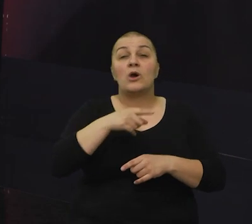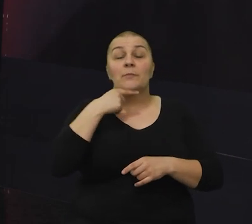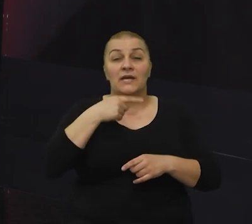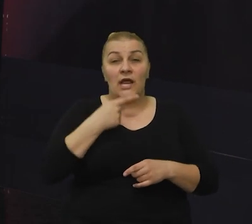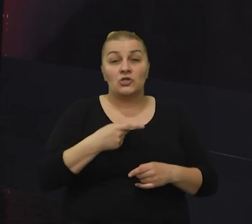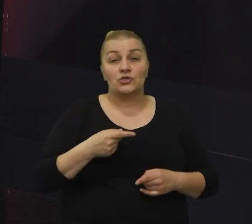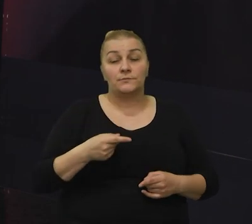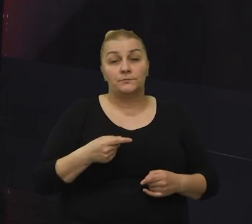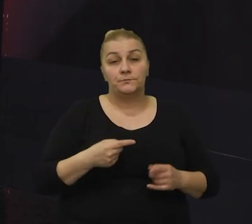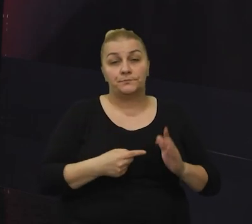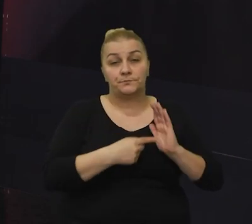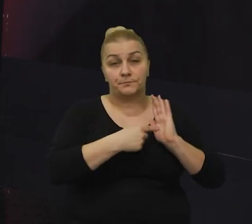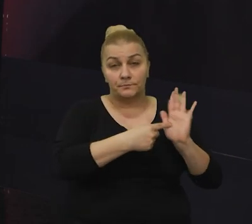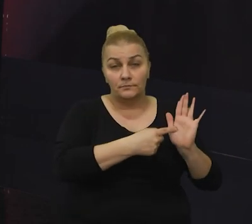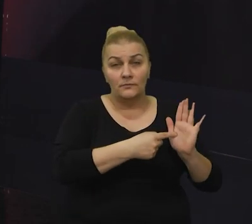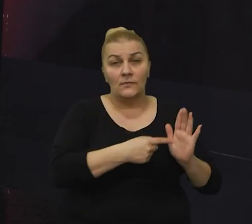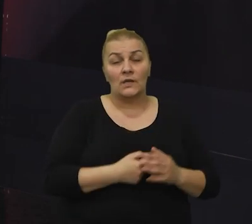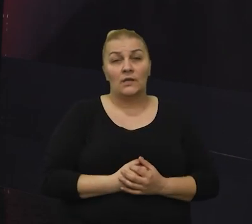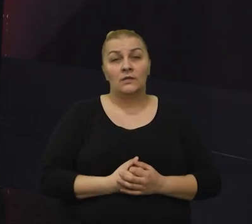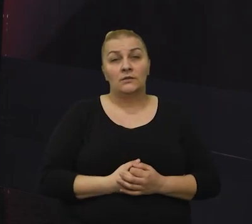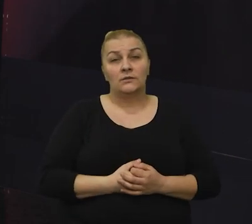moramo isticati,